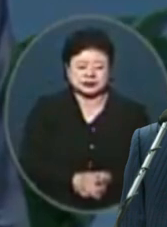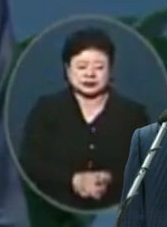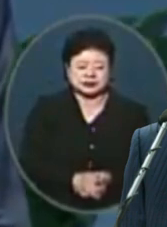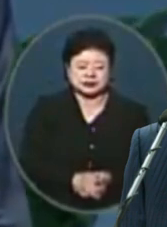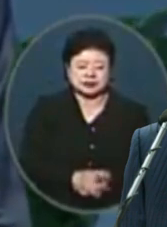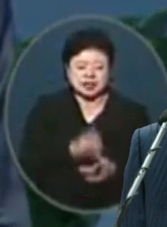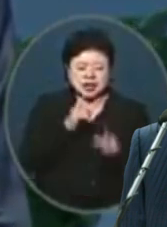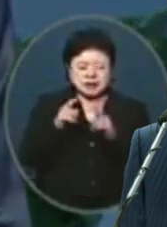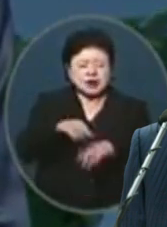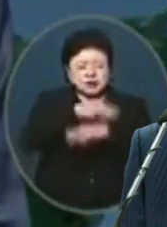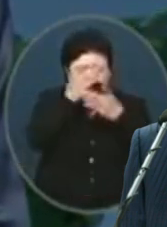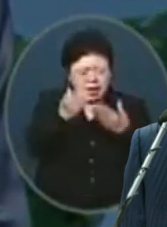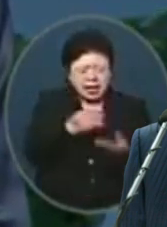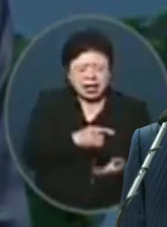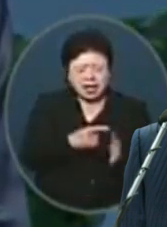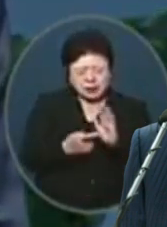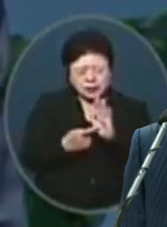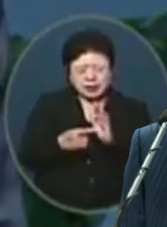말로 다 할 수 없는